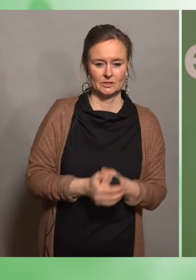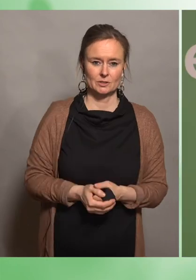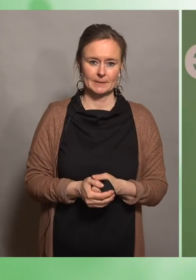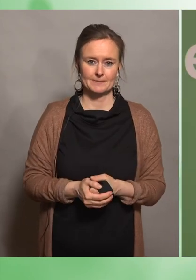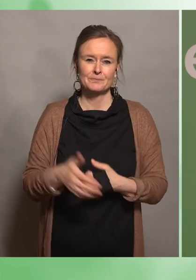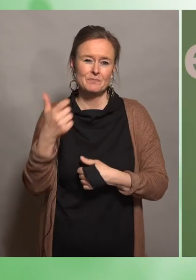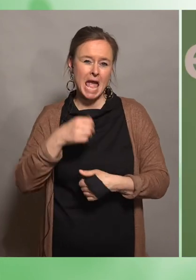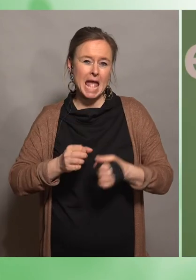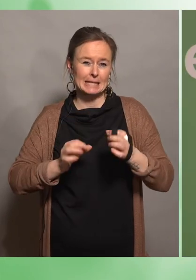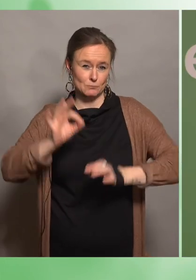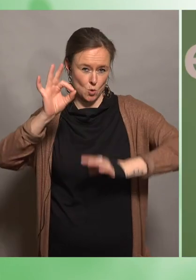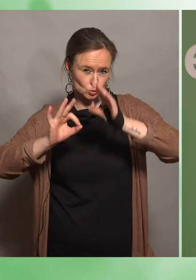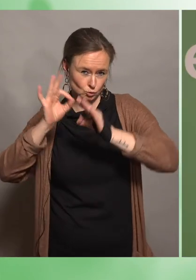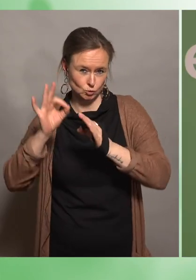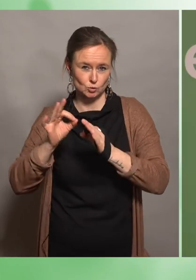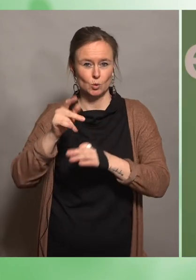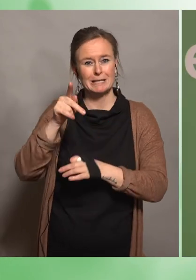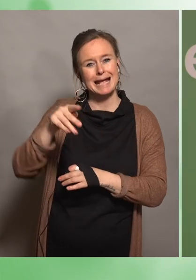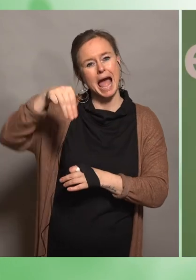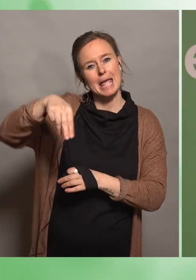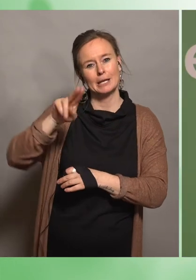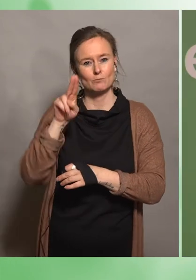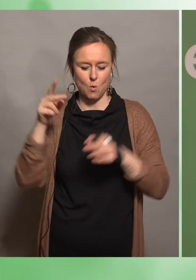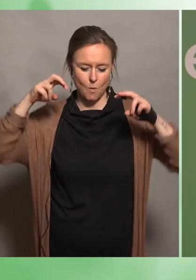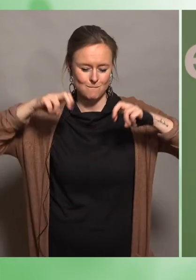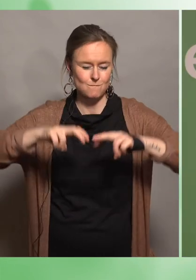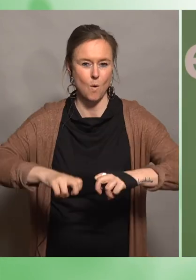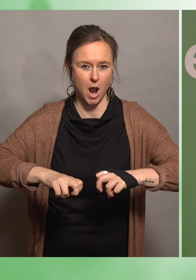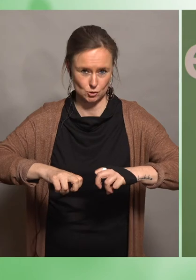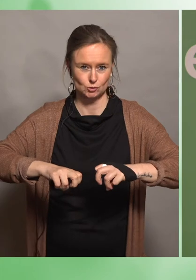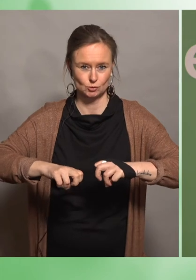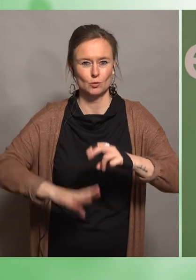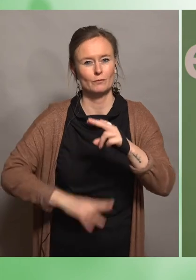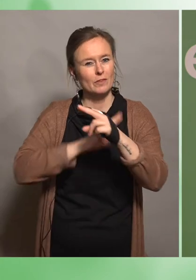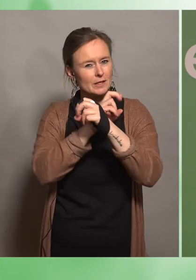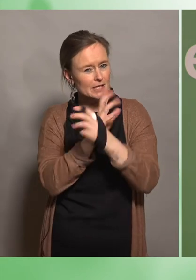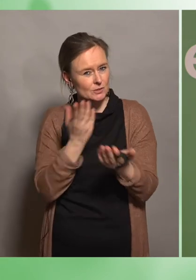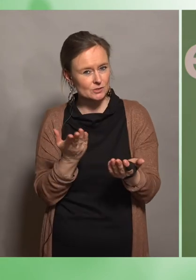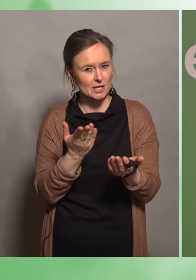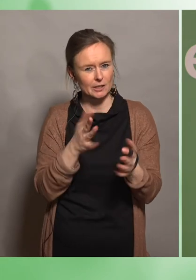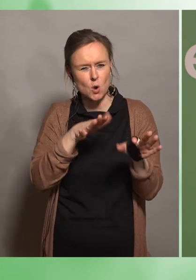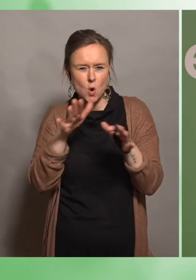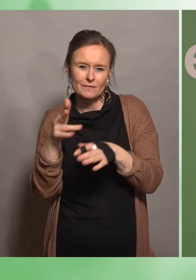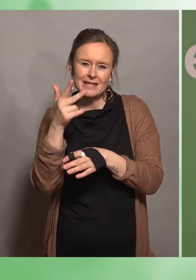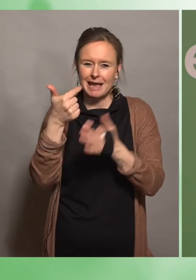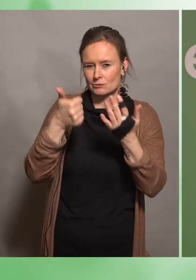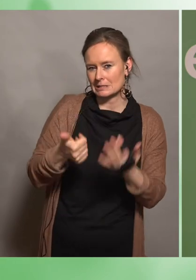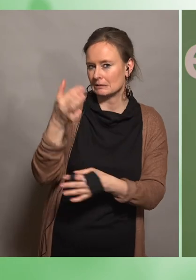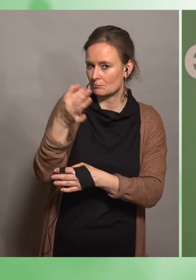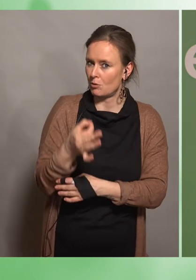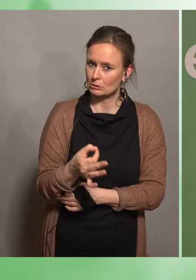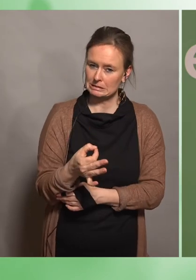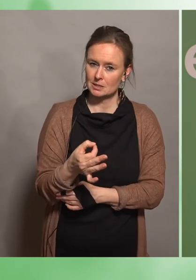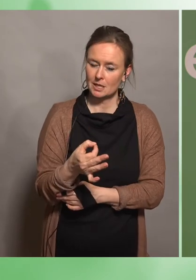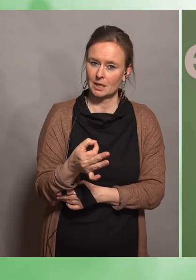Studie der KMU-Forschung Austria für Niederösterreich, die also besagt, dass ungefähr 63%